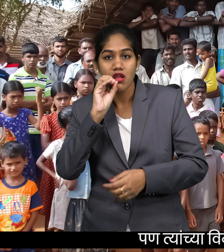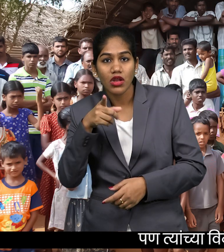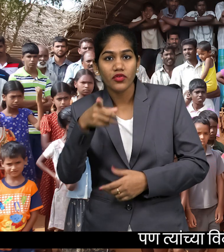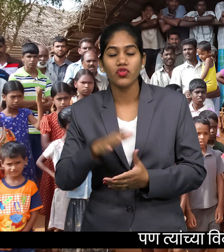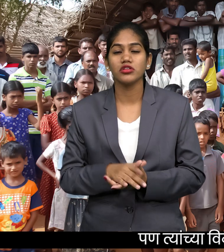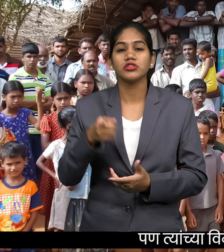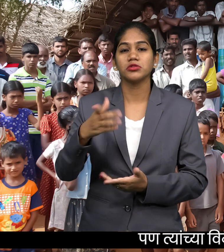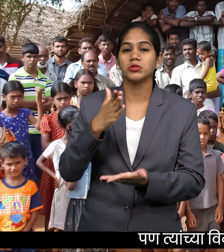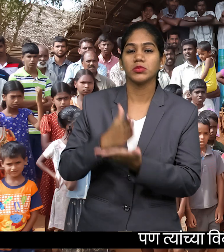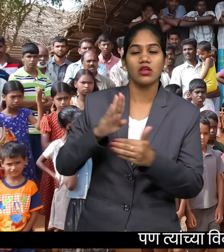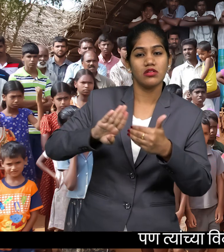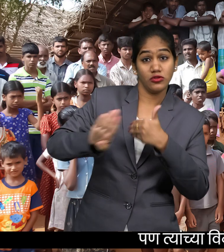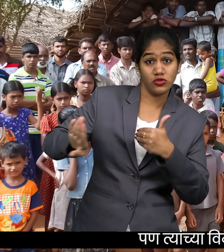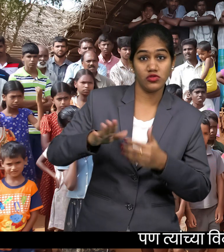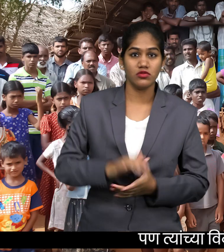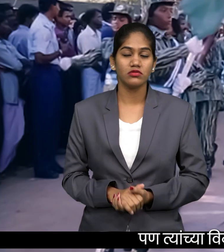विरोध.